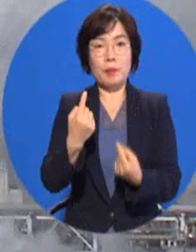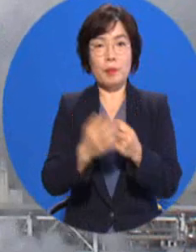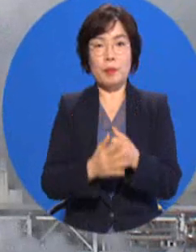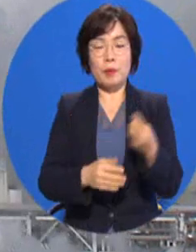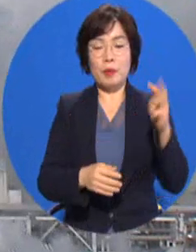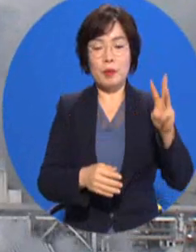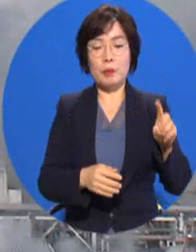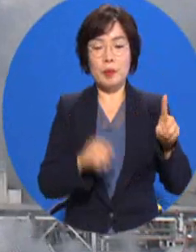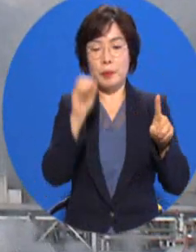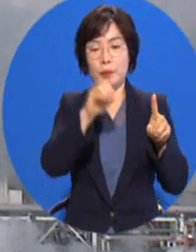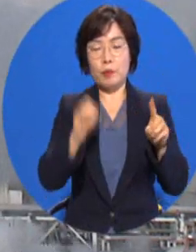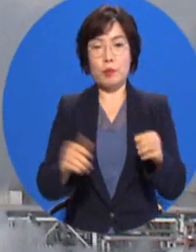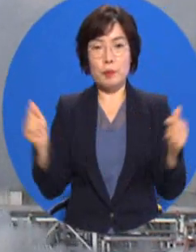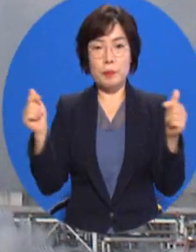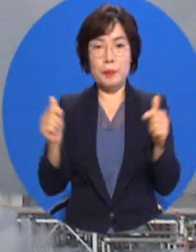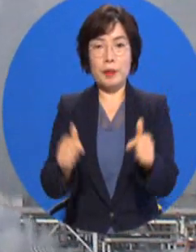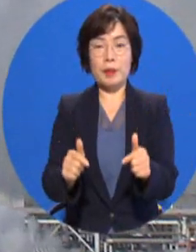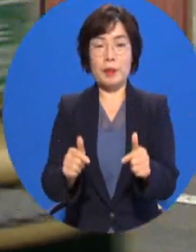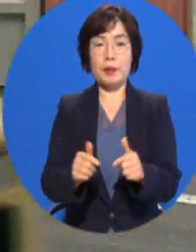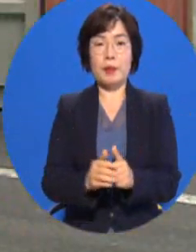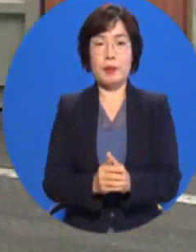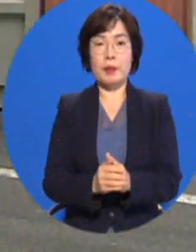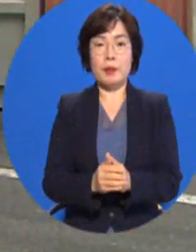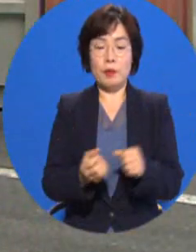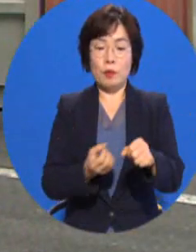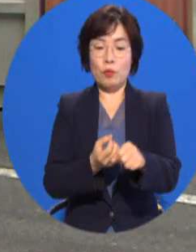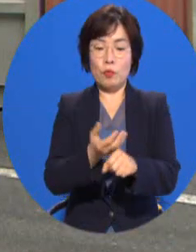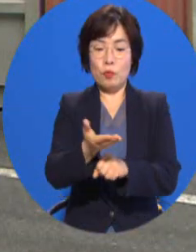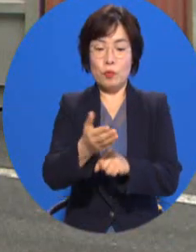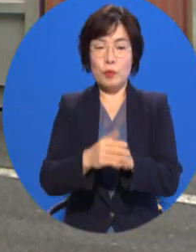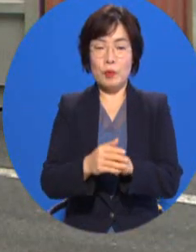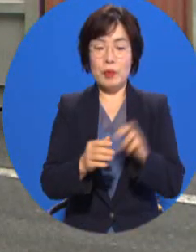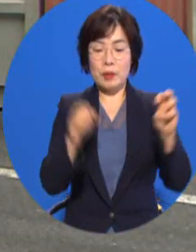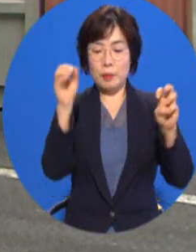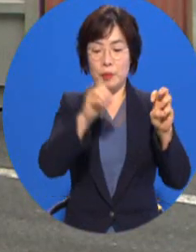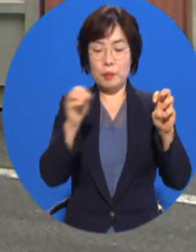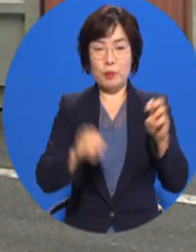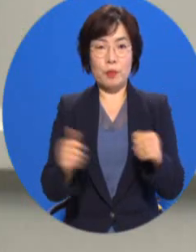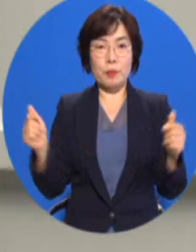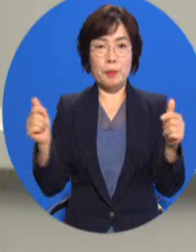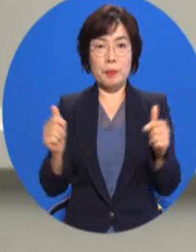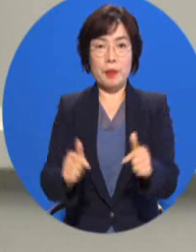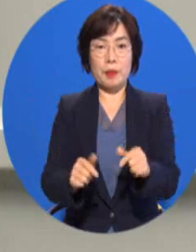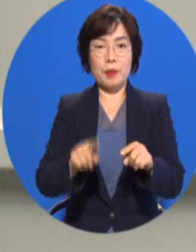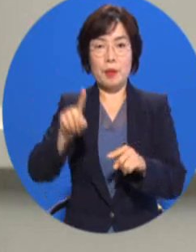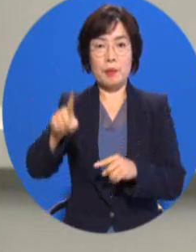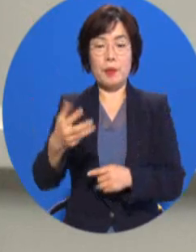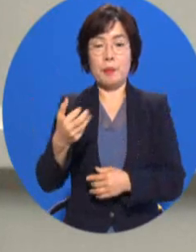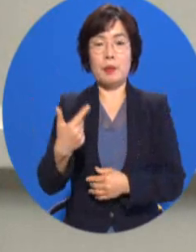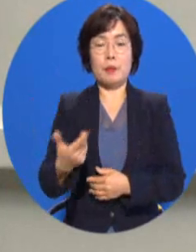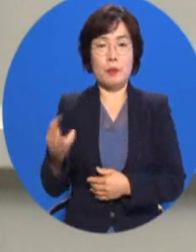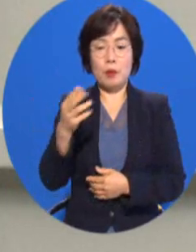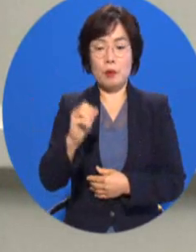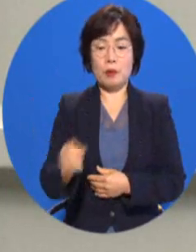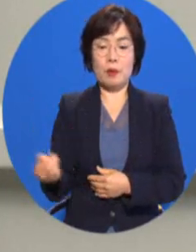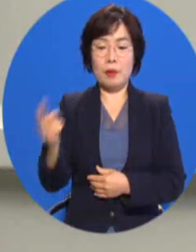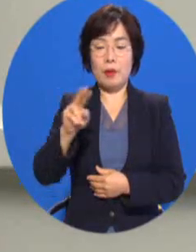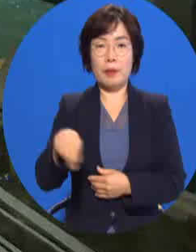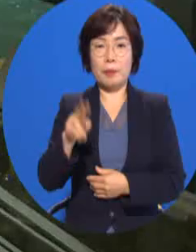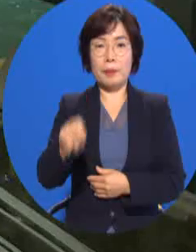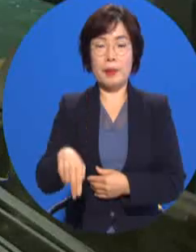무려 31% 줄었습니다. 수출액 역시 30% 이상 감소한 186억 달러에